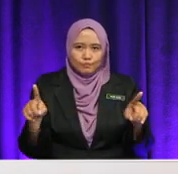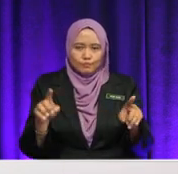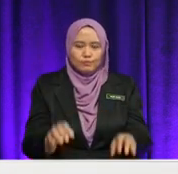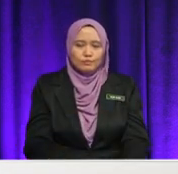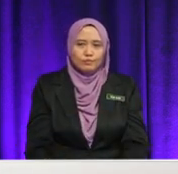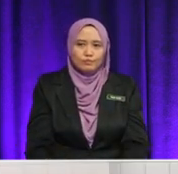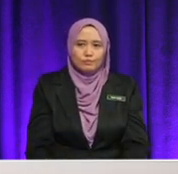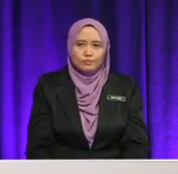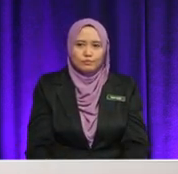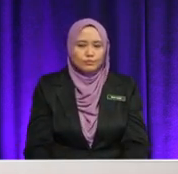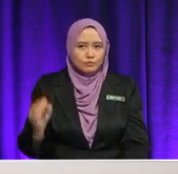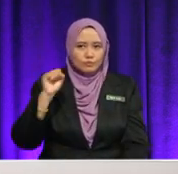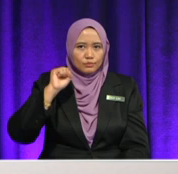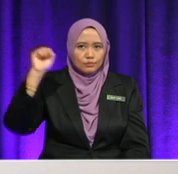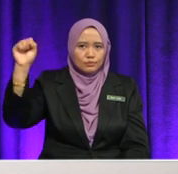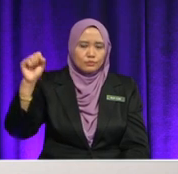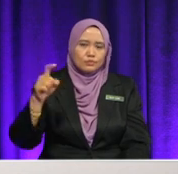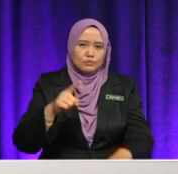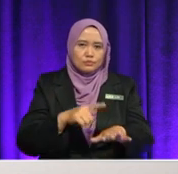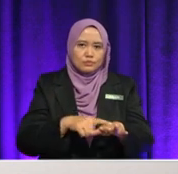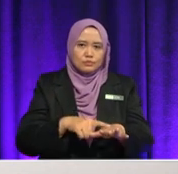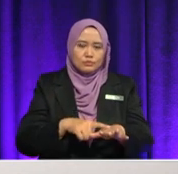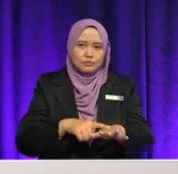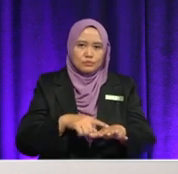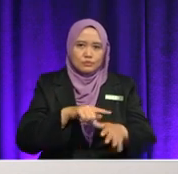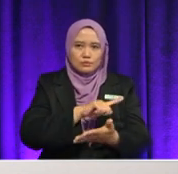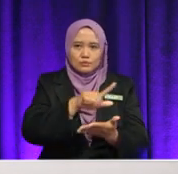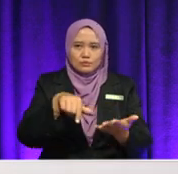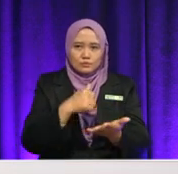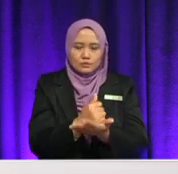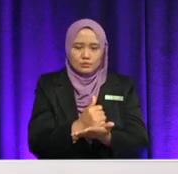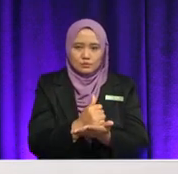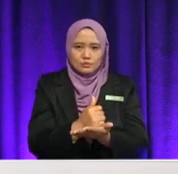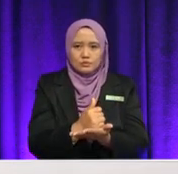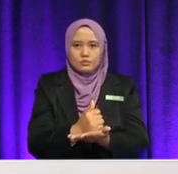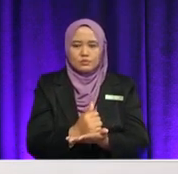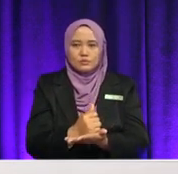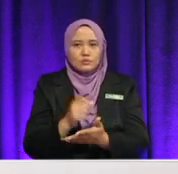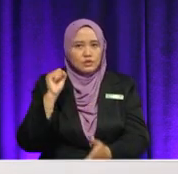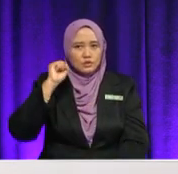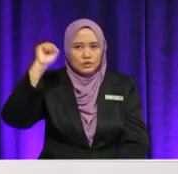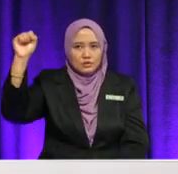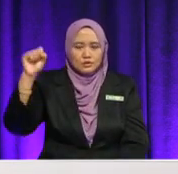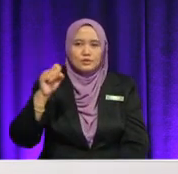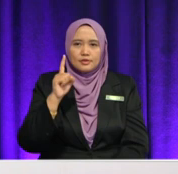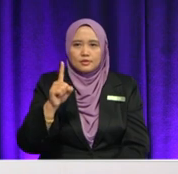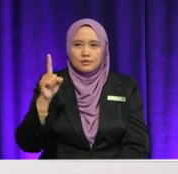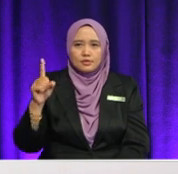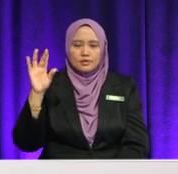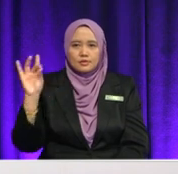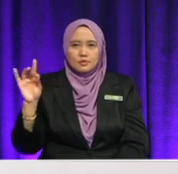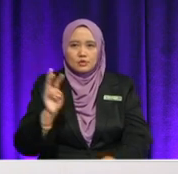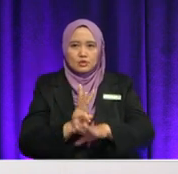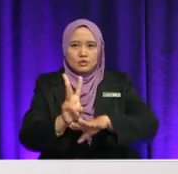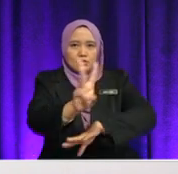melibatkan keseluruhan Sabah sebanyak 118 kawasan disabah terlibat